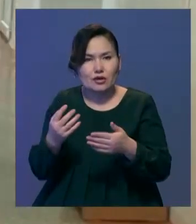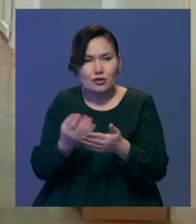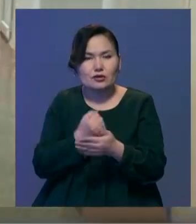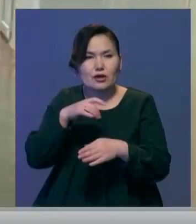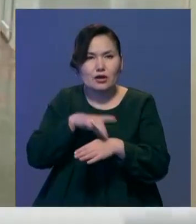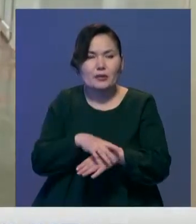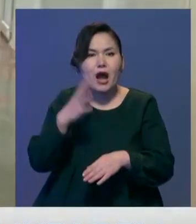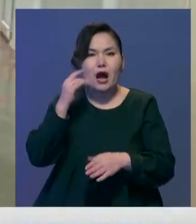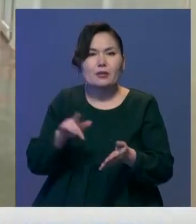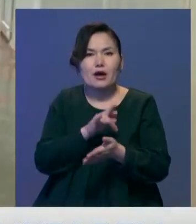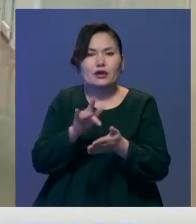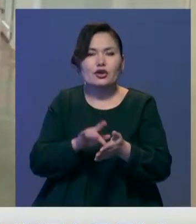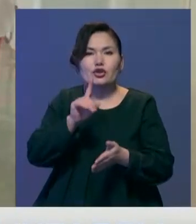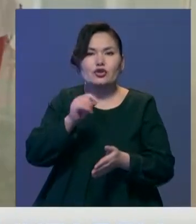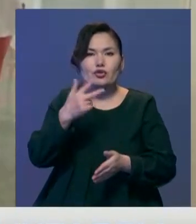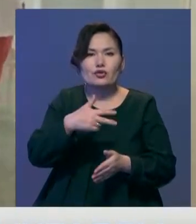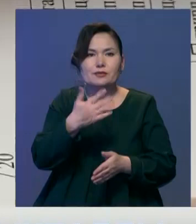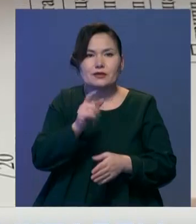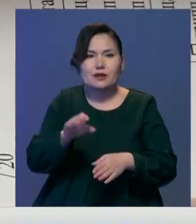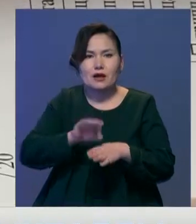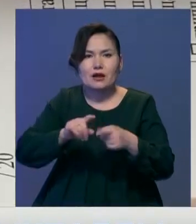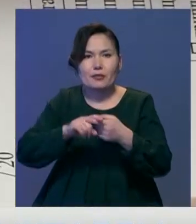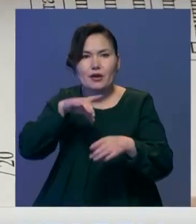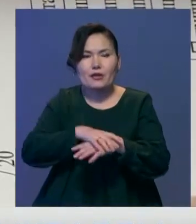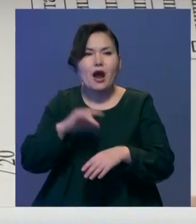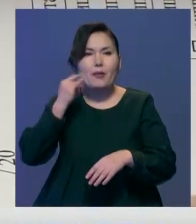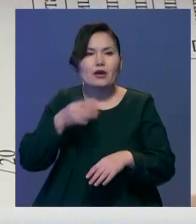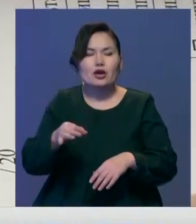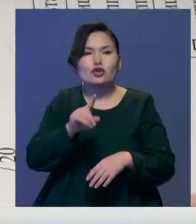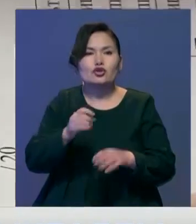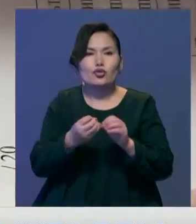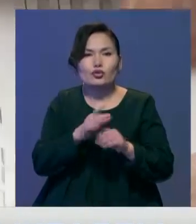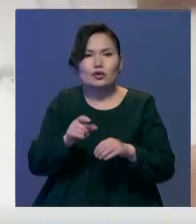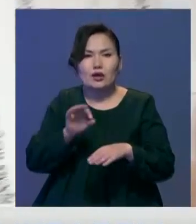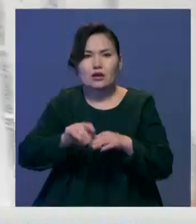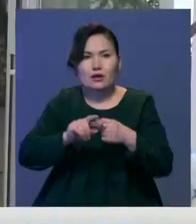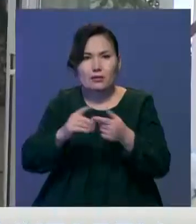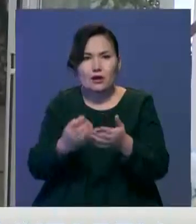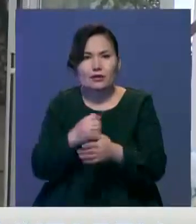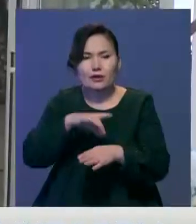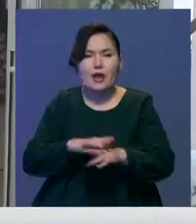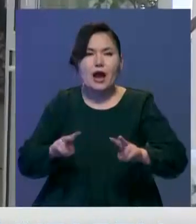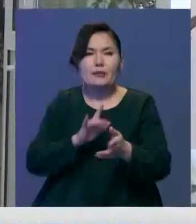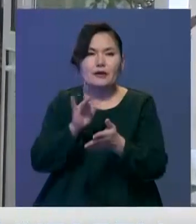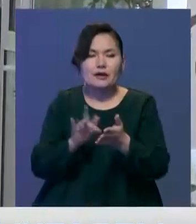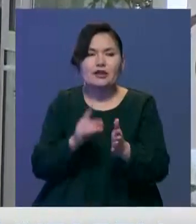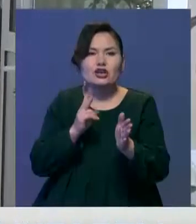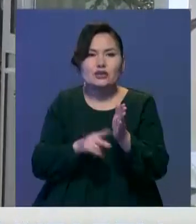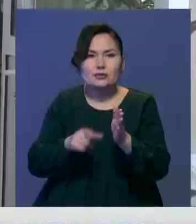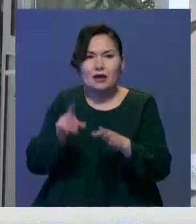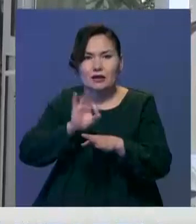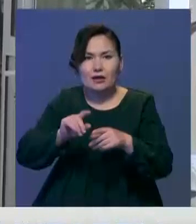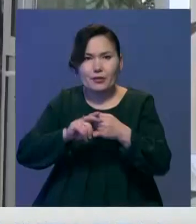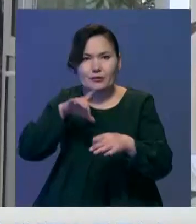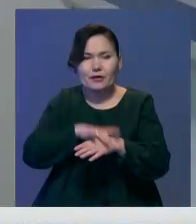Алматы қаласында 135 дерек тіркелді. Павлодар облысында 114 тұрғыннан қауіпті вирус табылған. Елордада 70 адамнан